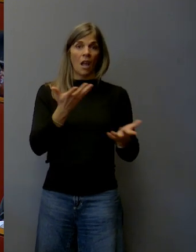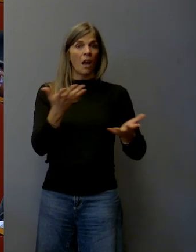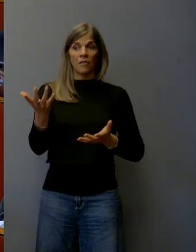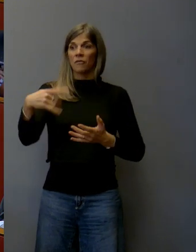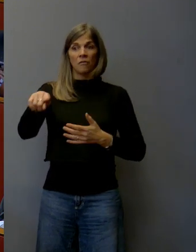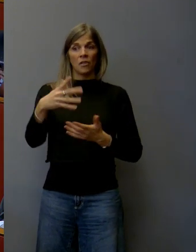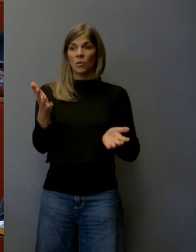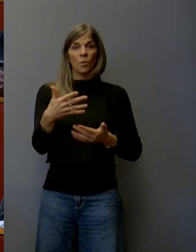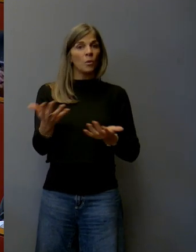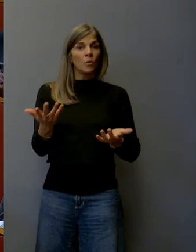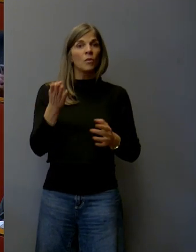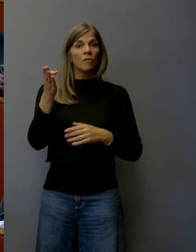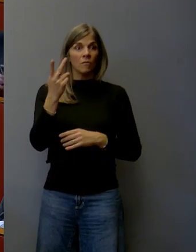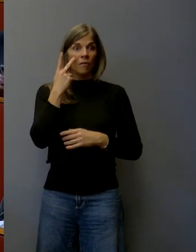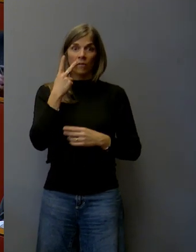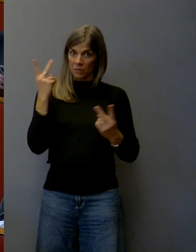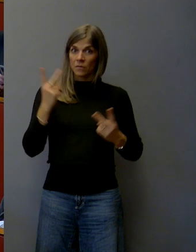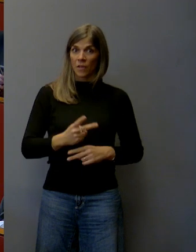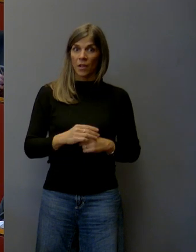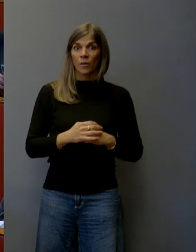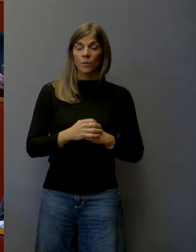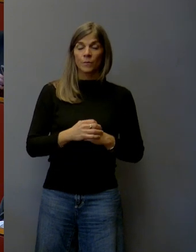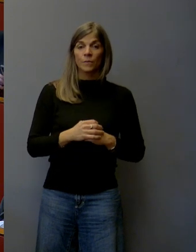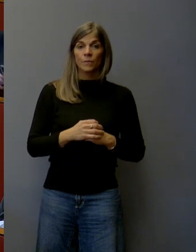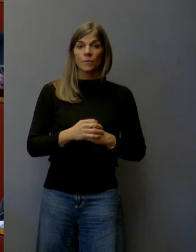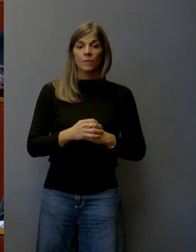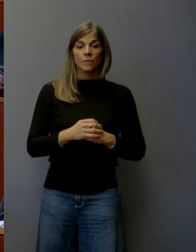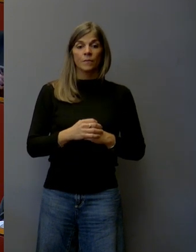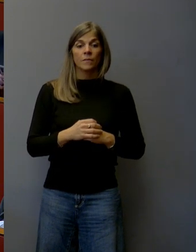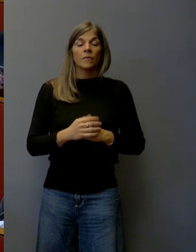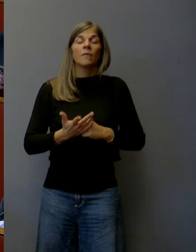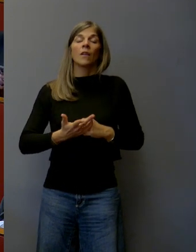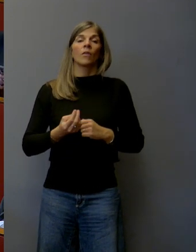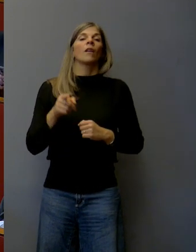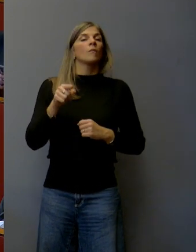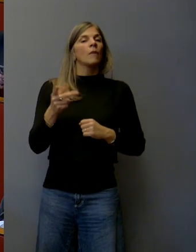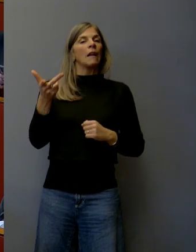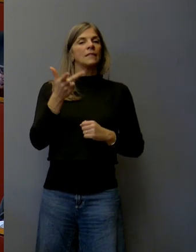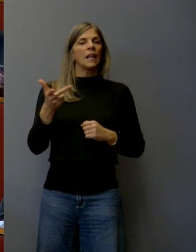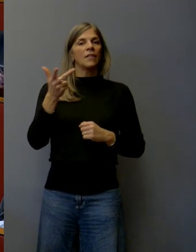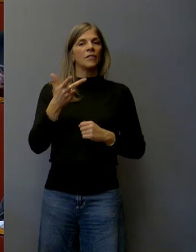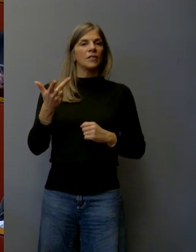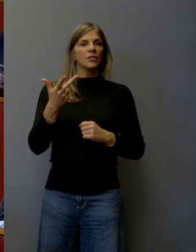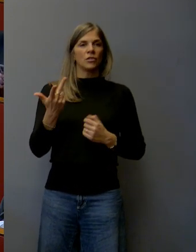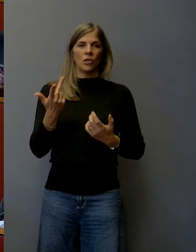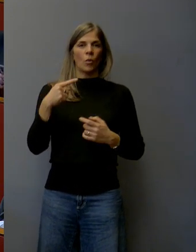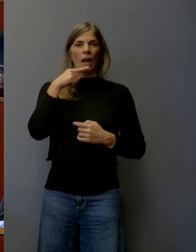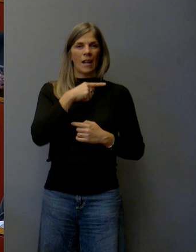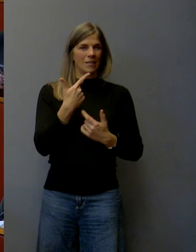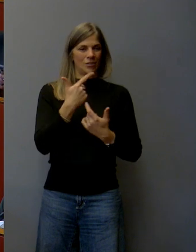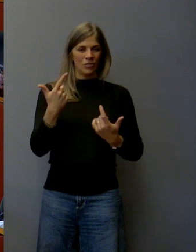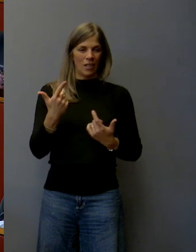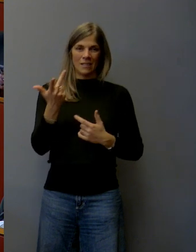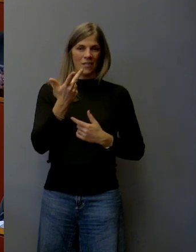quello che sto dicendo non è vero quindi un servizio non garantito una forma di poco rispetto